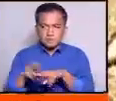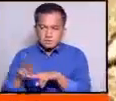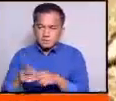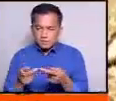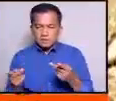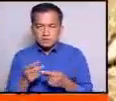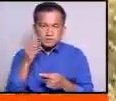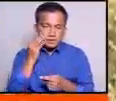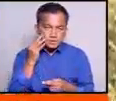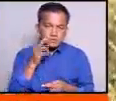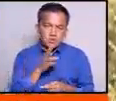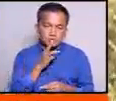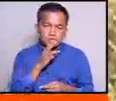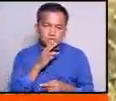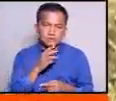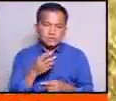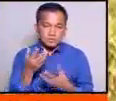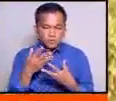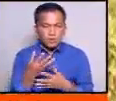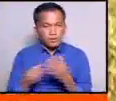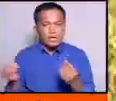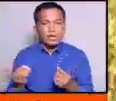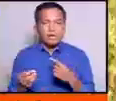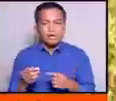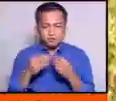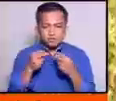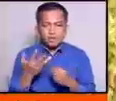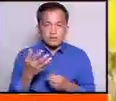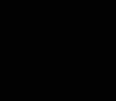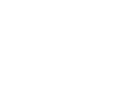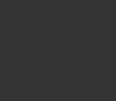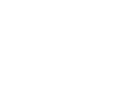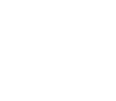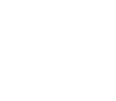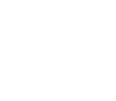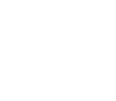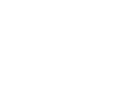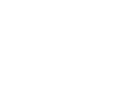mga lugar na makakaranas ng water interruption. Para sa News 5, Shaila Francisco, We Are One News.